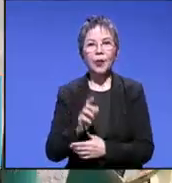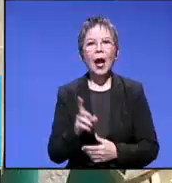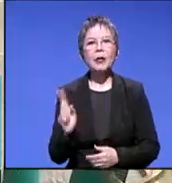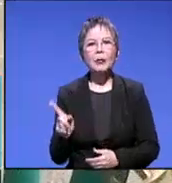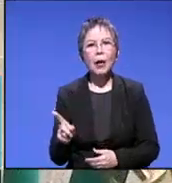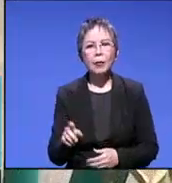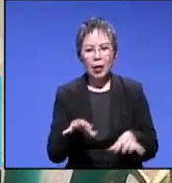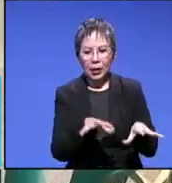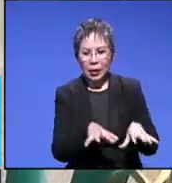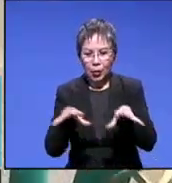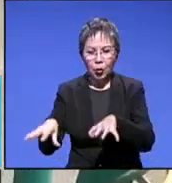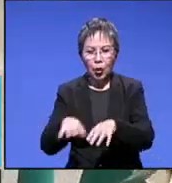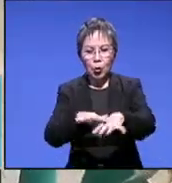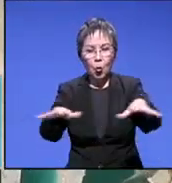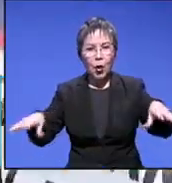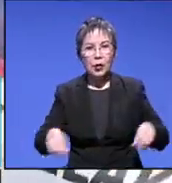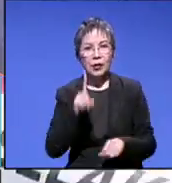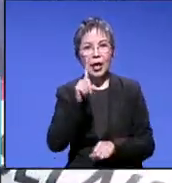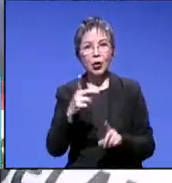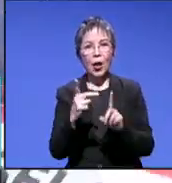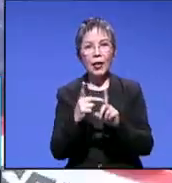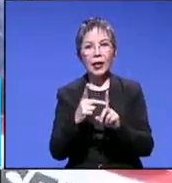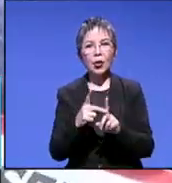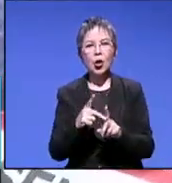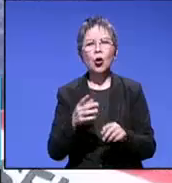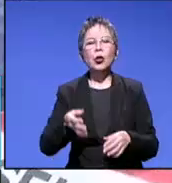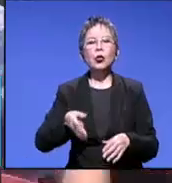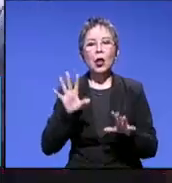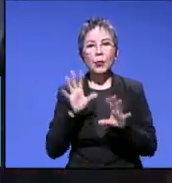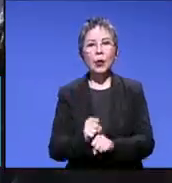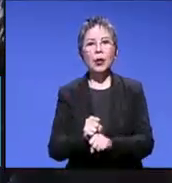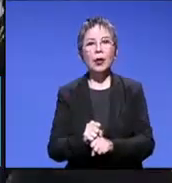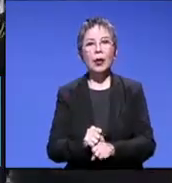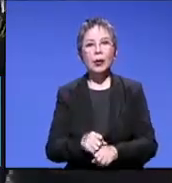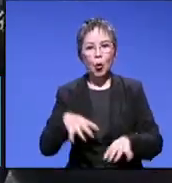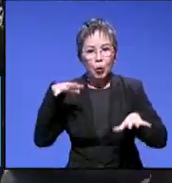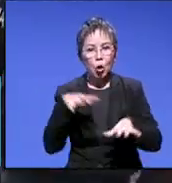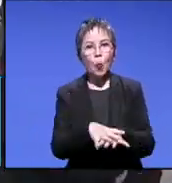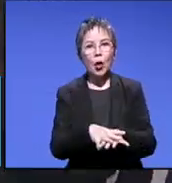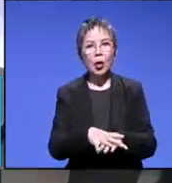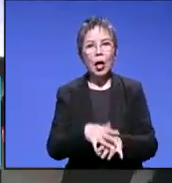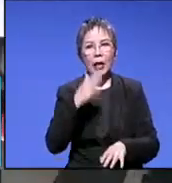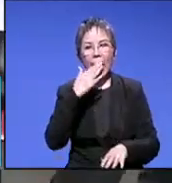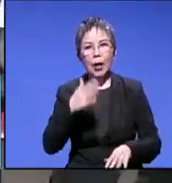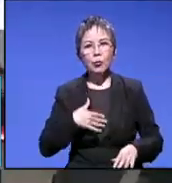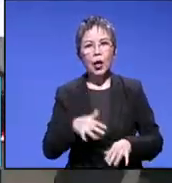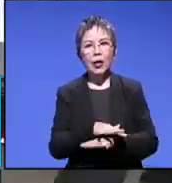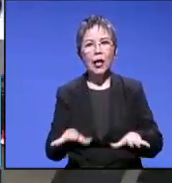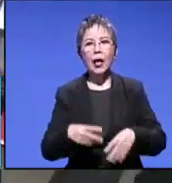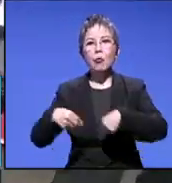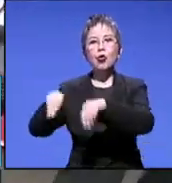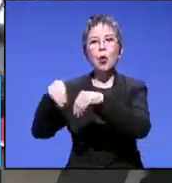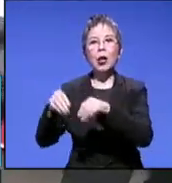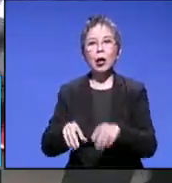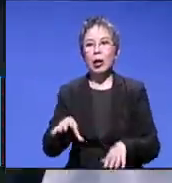pasalnya penggusuran lahan seluas lebih dari 1 hektar ini diklaim sebagai penyerobotan oknum ahli waris yang